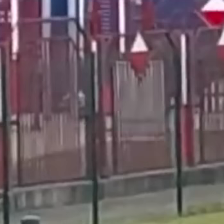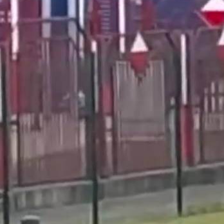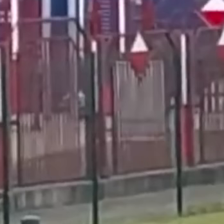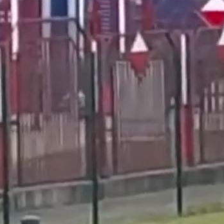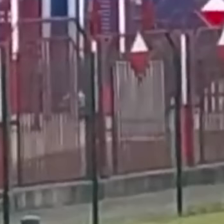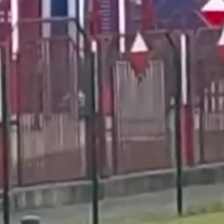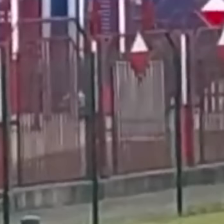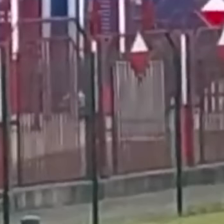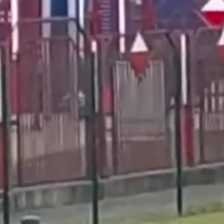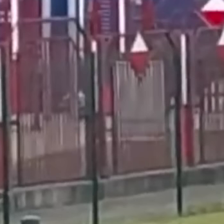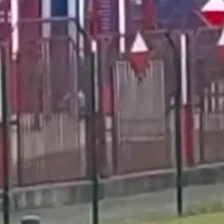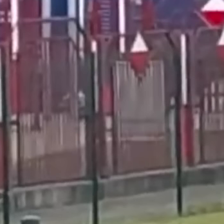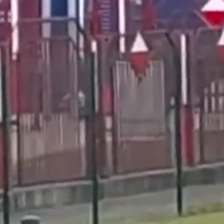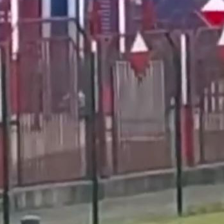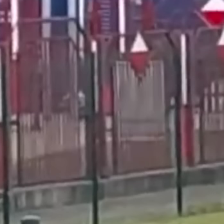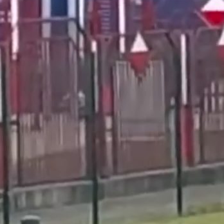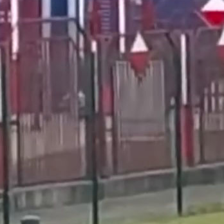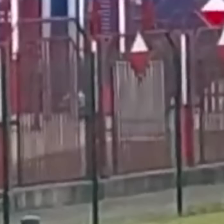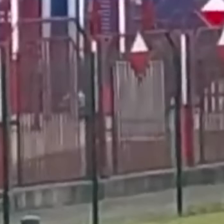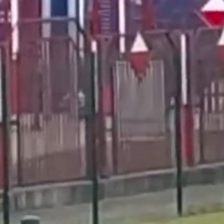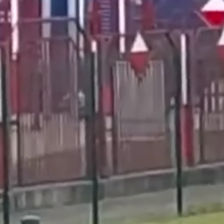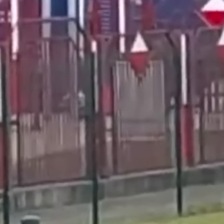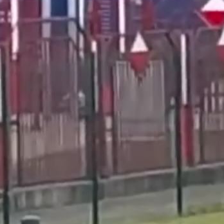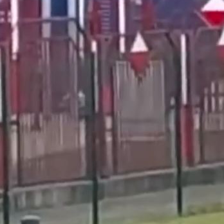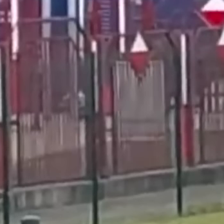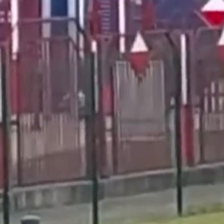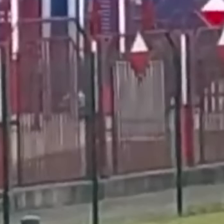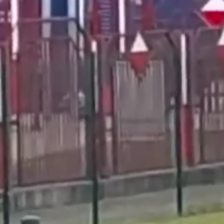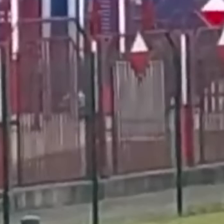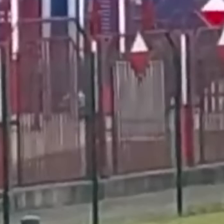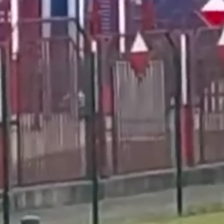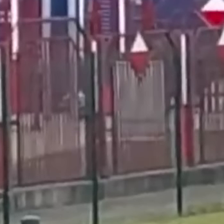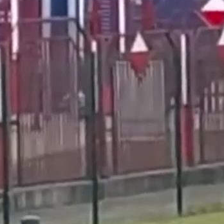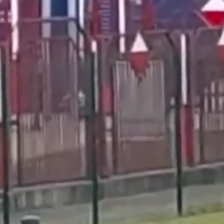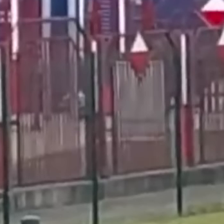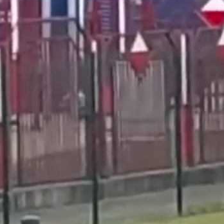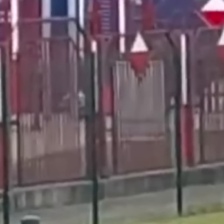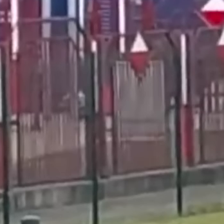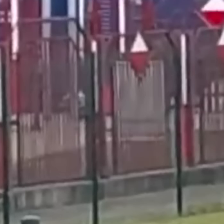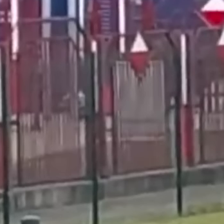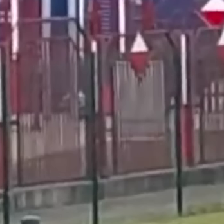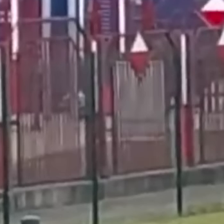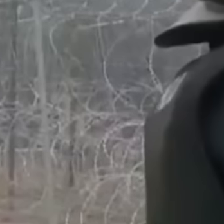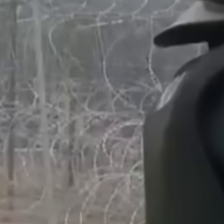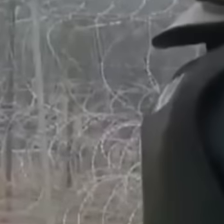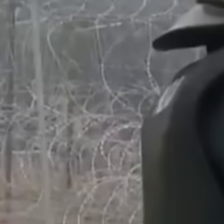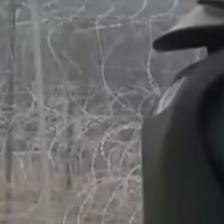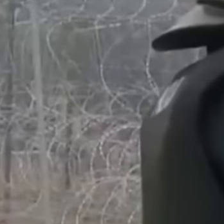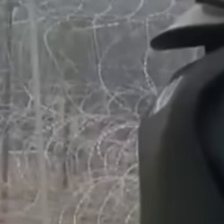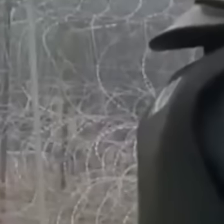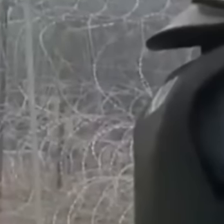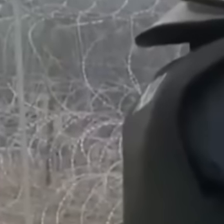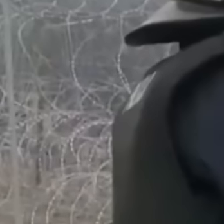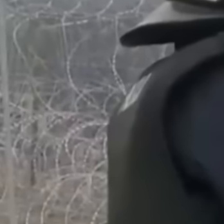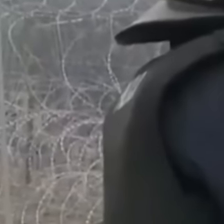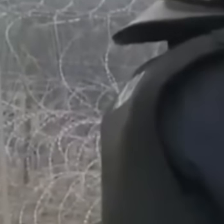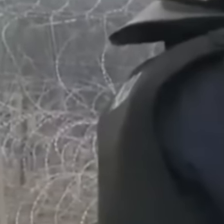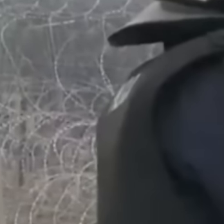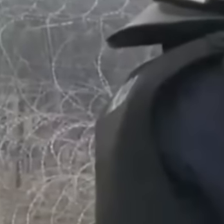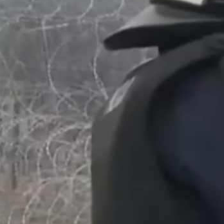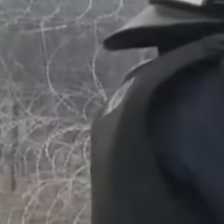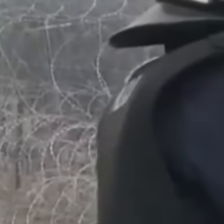buduje jak granice. Wysyła żołnierzy z gołymi piersiami. No ale to są właśnie, to są słowa. Sposób, tak? Na razie pan Tusk se idzie z gołą piersią, z panem Kosiniakiem, Tygryskiem.